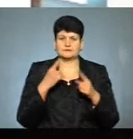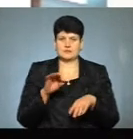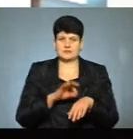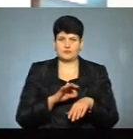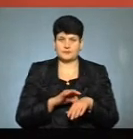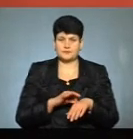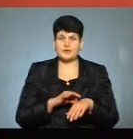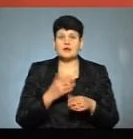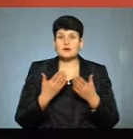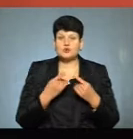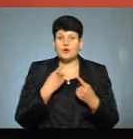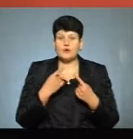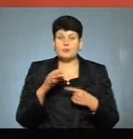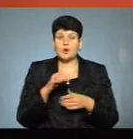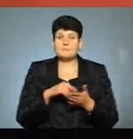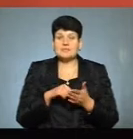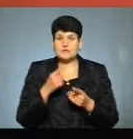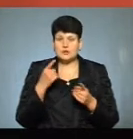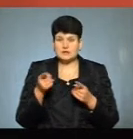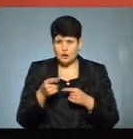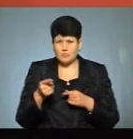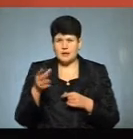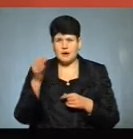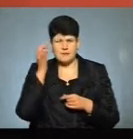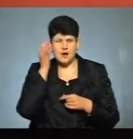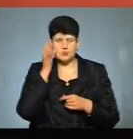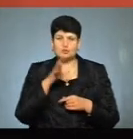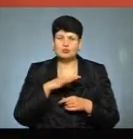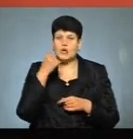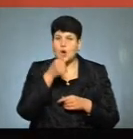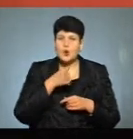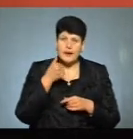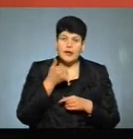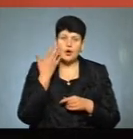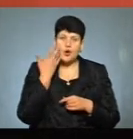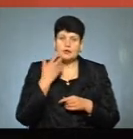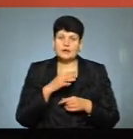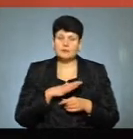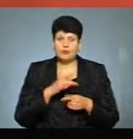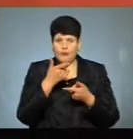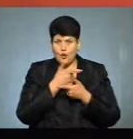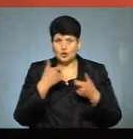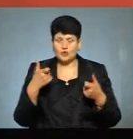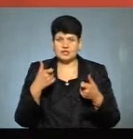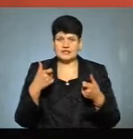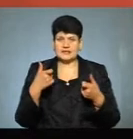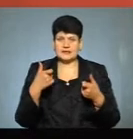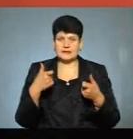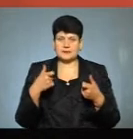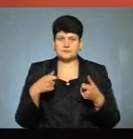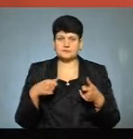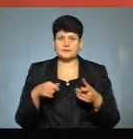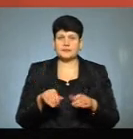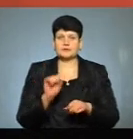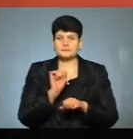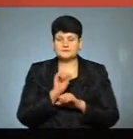Якщо ми саме говоримо про місто Тернопіль, тому що я пригадую, були роки, коли був оголошений карантин у всіх закладах, тобто